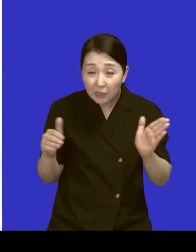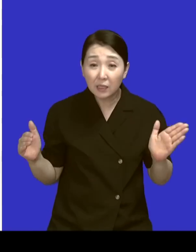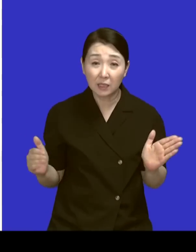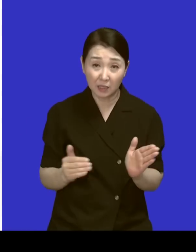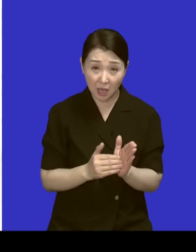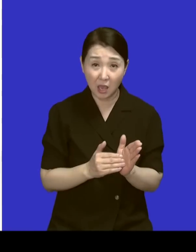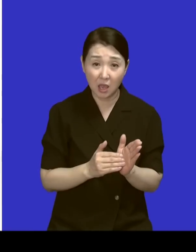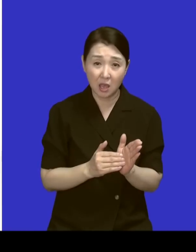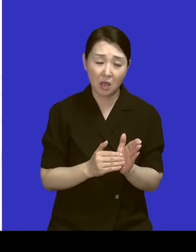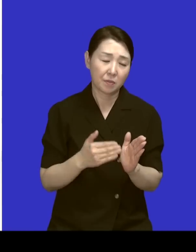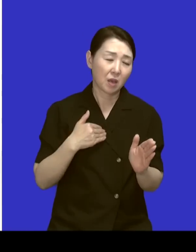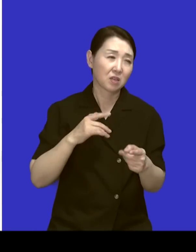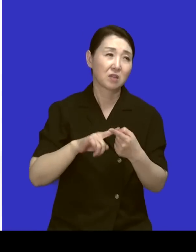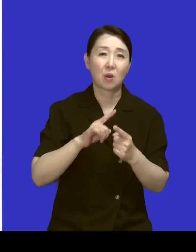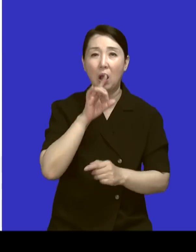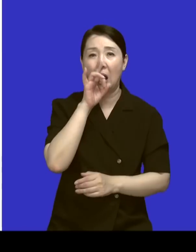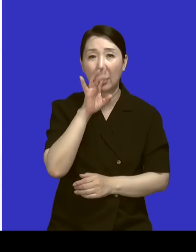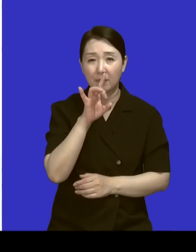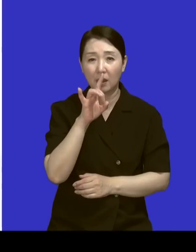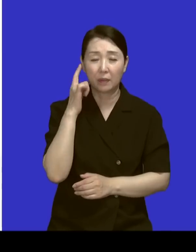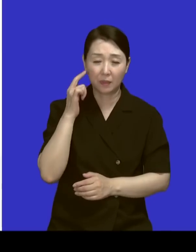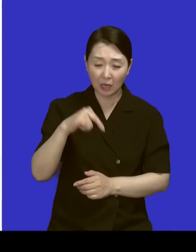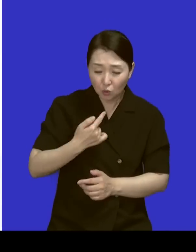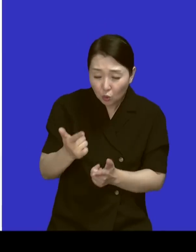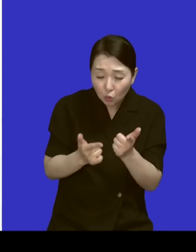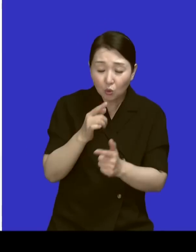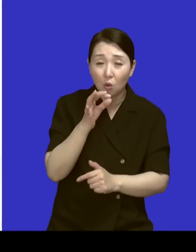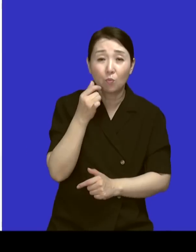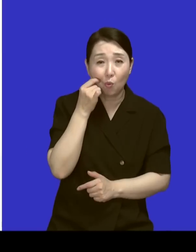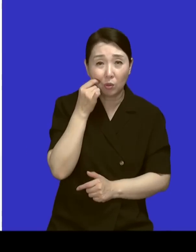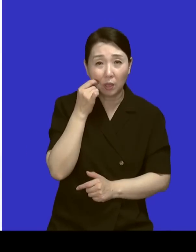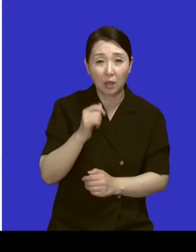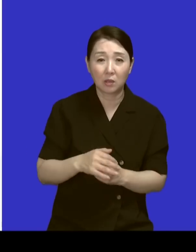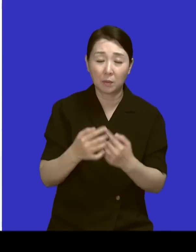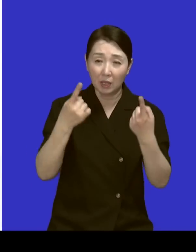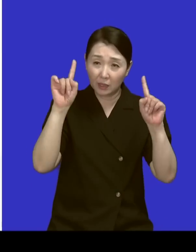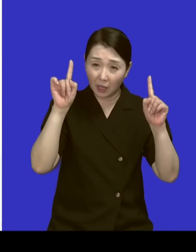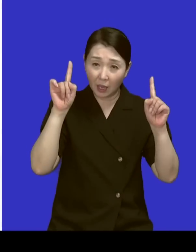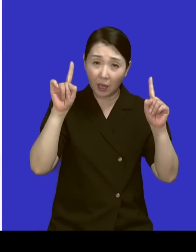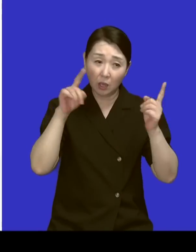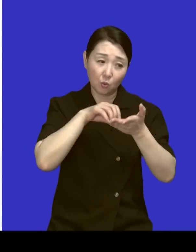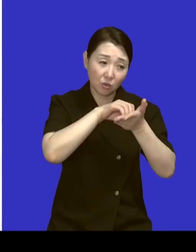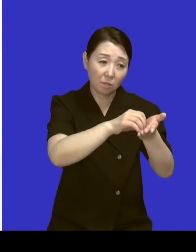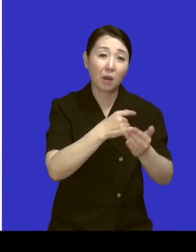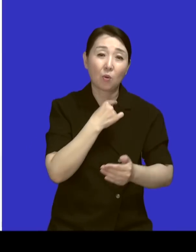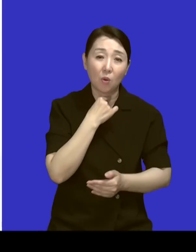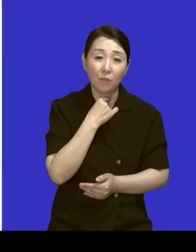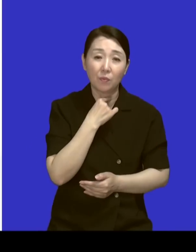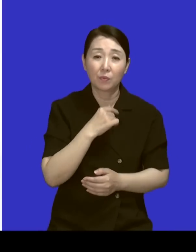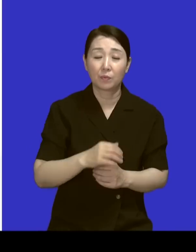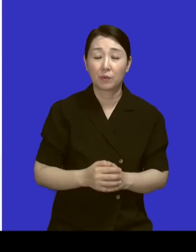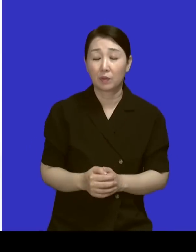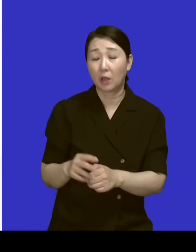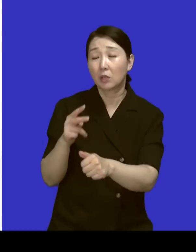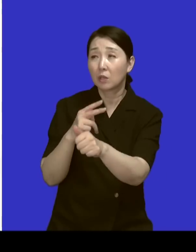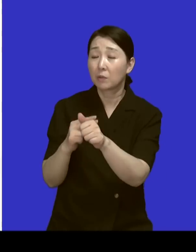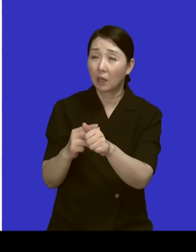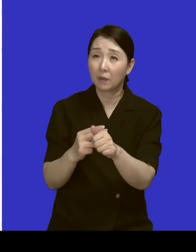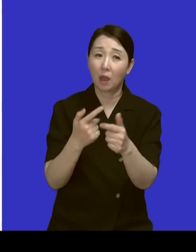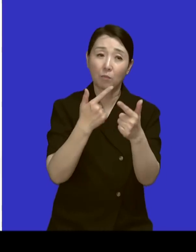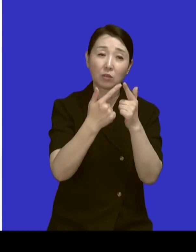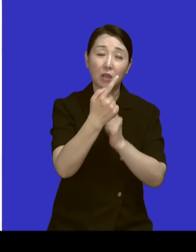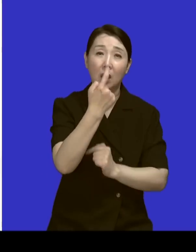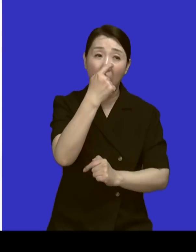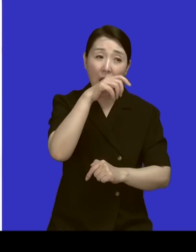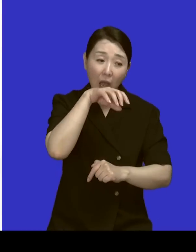되겠다. 나도 내가 통제가 안 된다. 예. 근데 대학은 가야 되니까 선생님한테 부산에 있는 스파르타 기숙학원에 들어가야겠다고